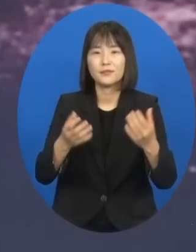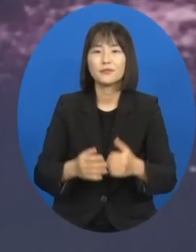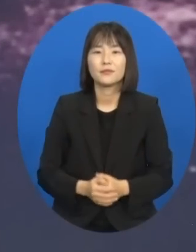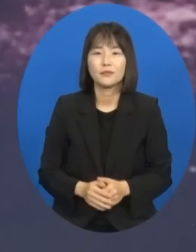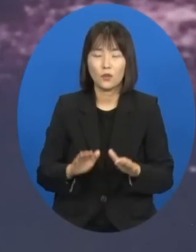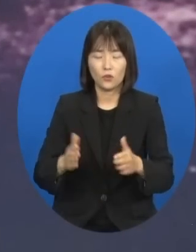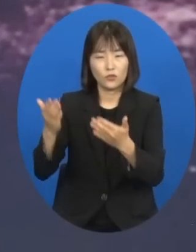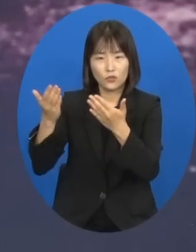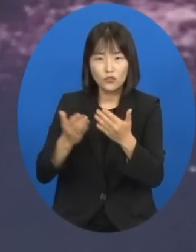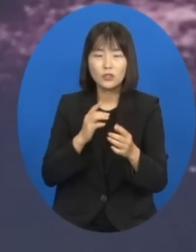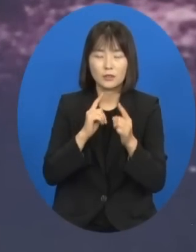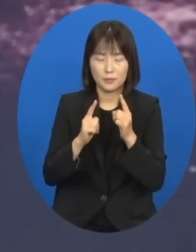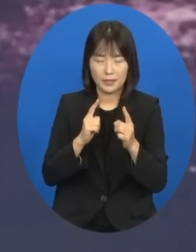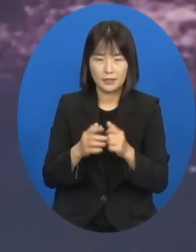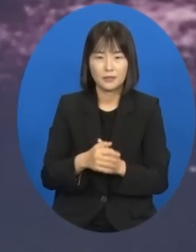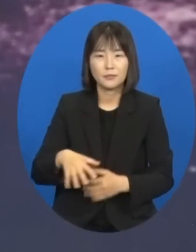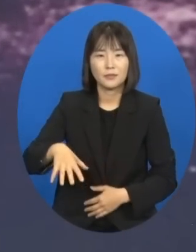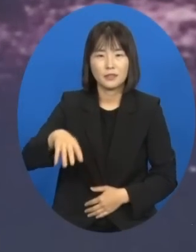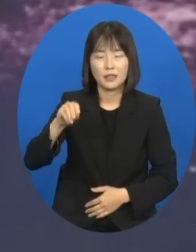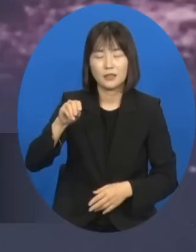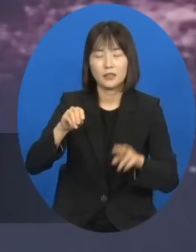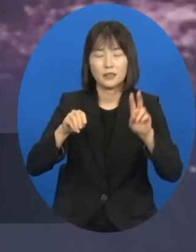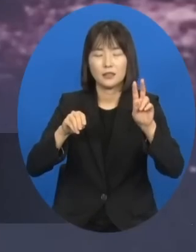자, 오늘 주신 말씀 우리 보도록 하겠습니다. 창세기